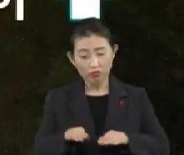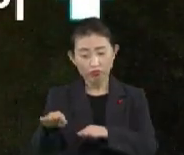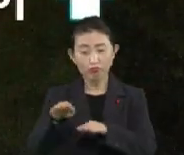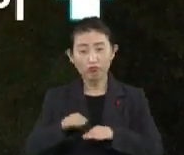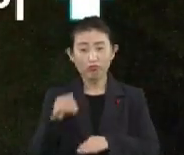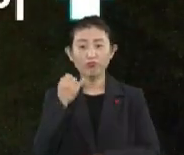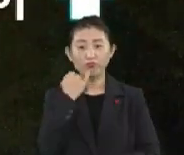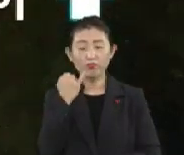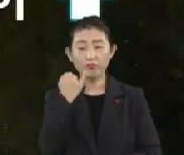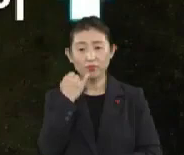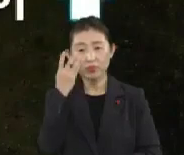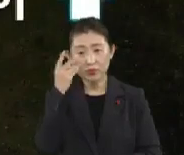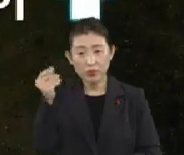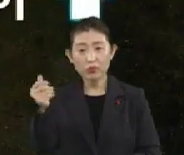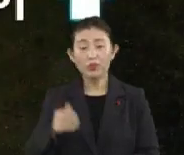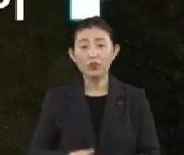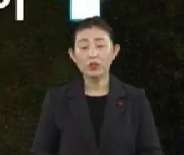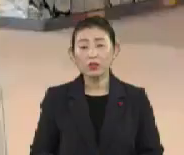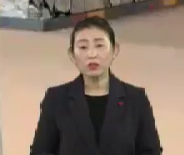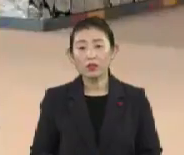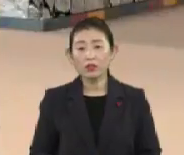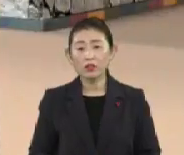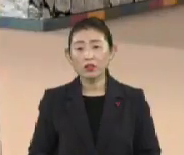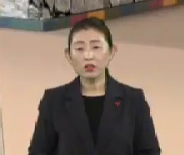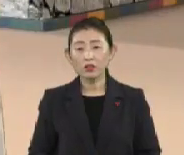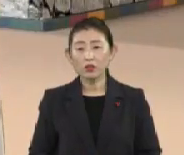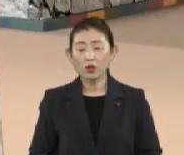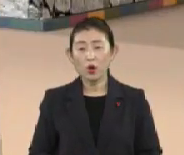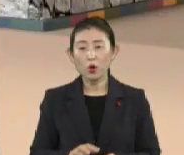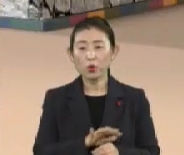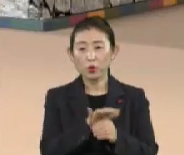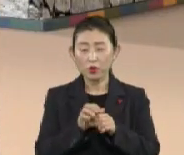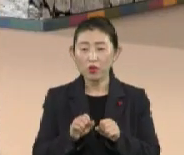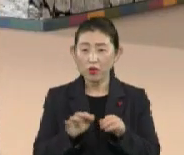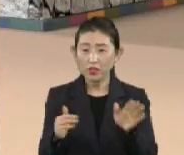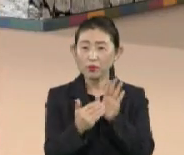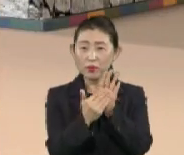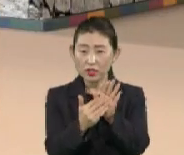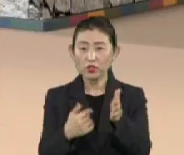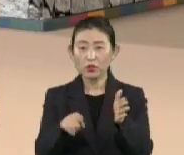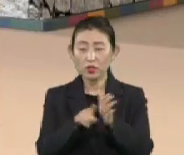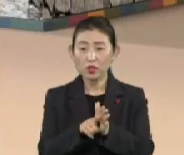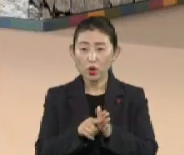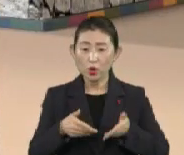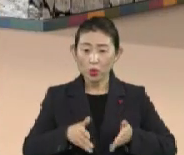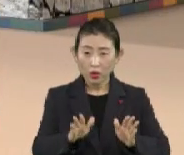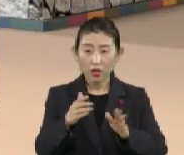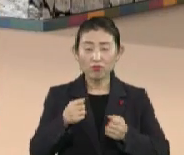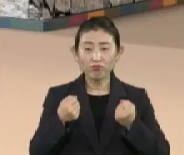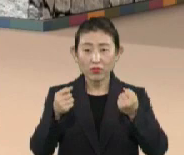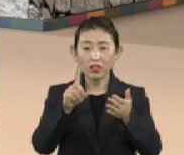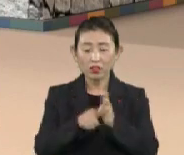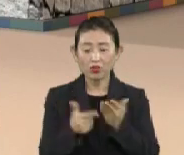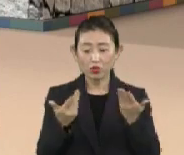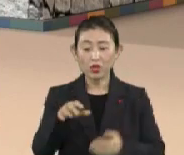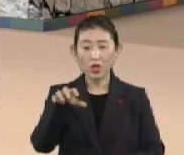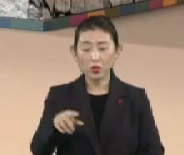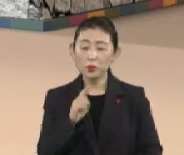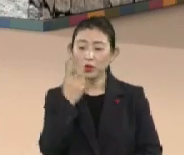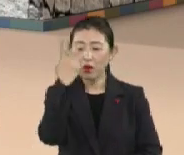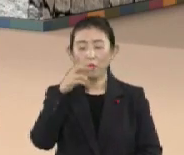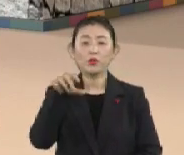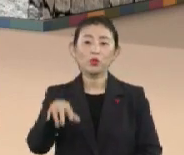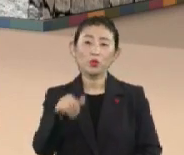좋아져서 전 구간 소통 상태 아주 좋습니다. 남편 코로나19 확산 방지를 위해 고향 가는 길 휴게소에 마련된